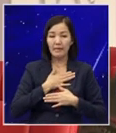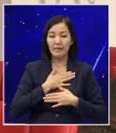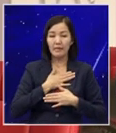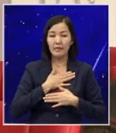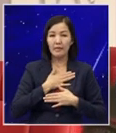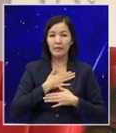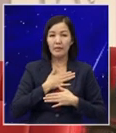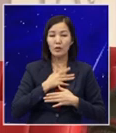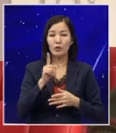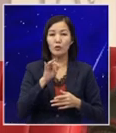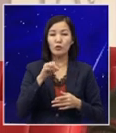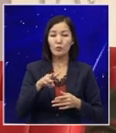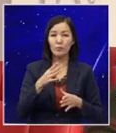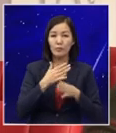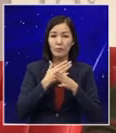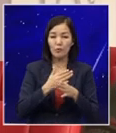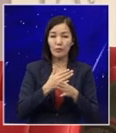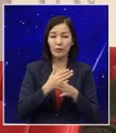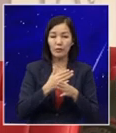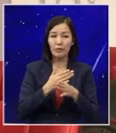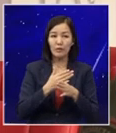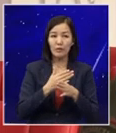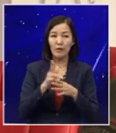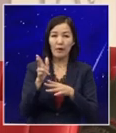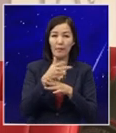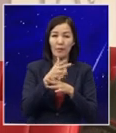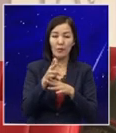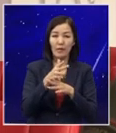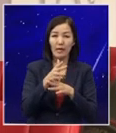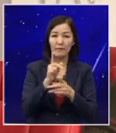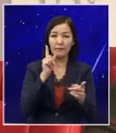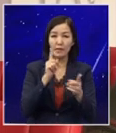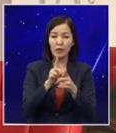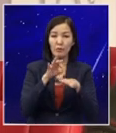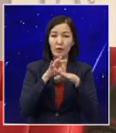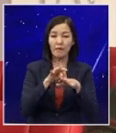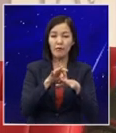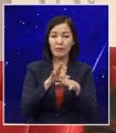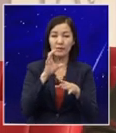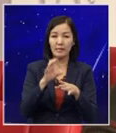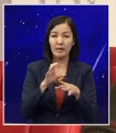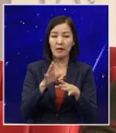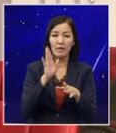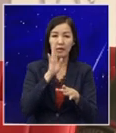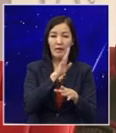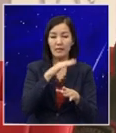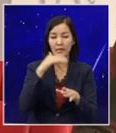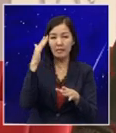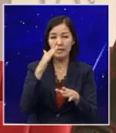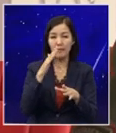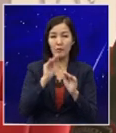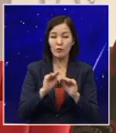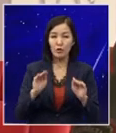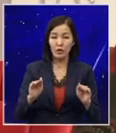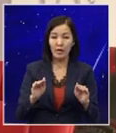через приложение Zoom производим онлайн-тренинги с родителями и